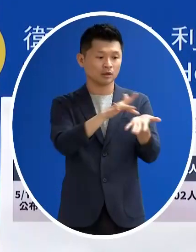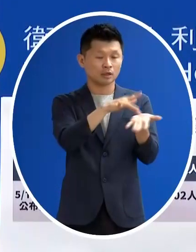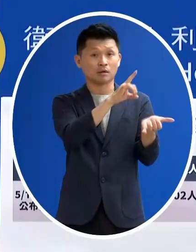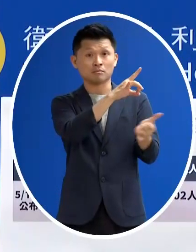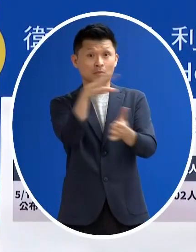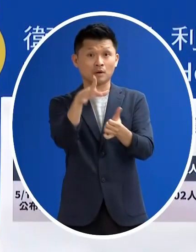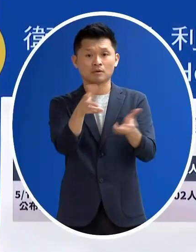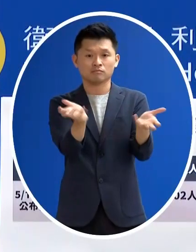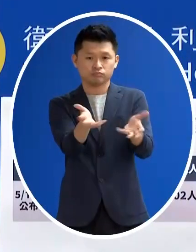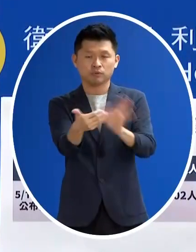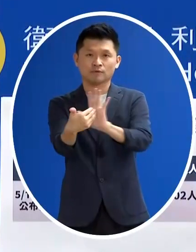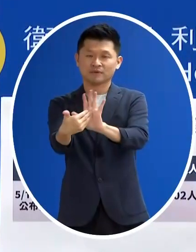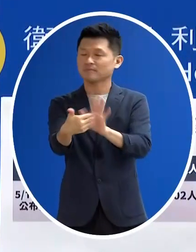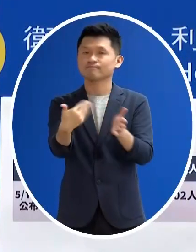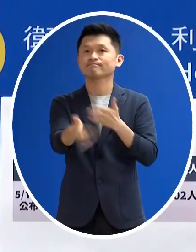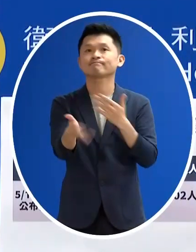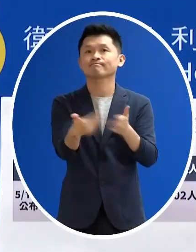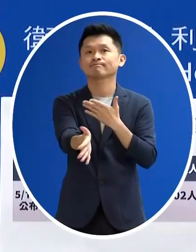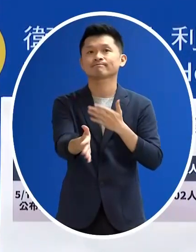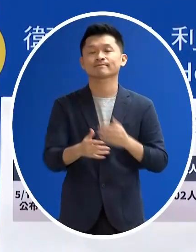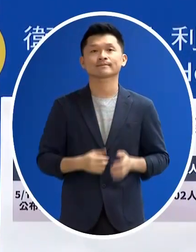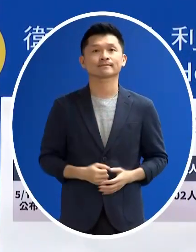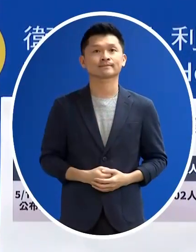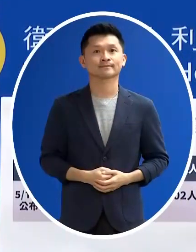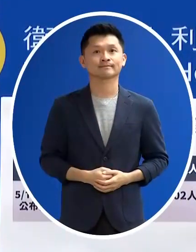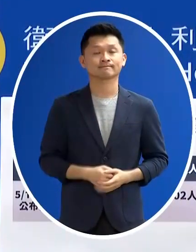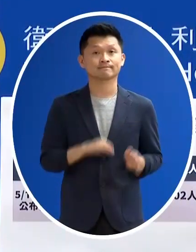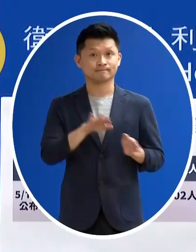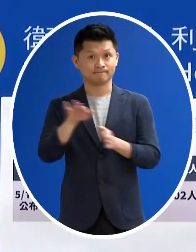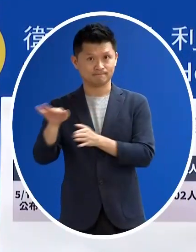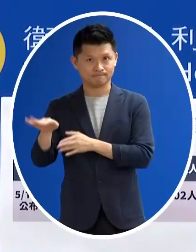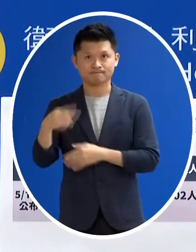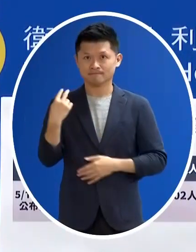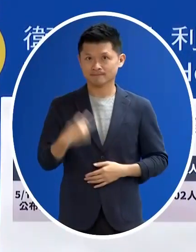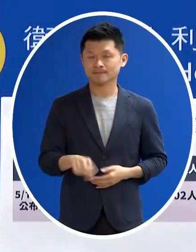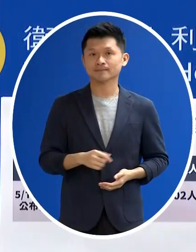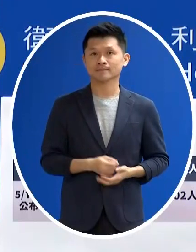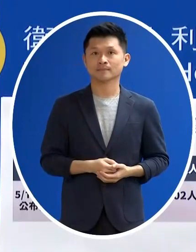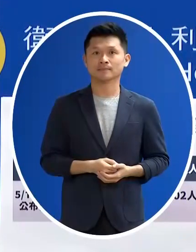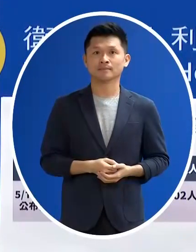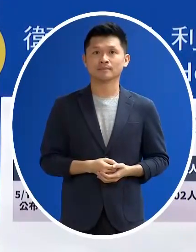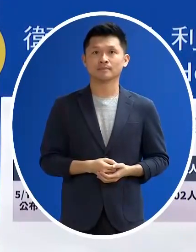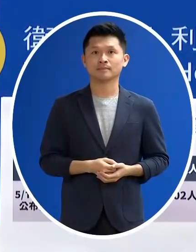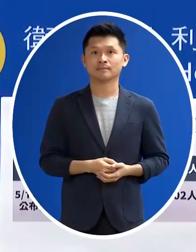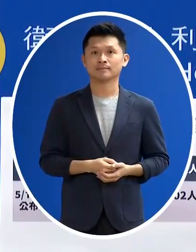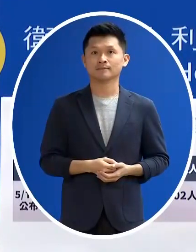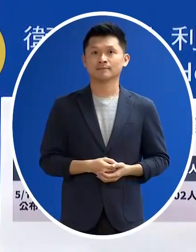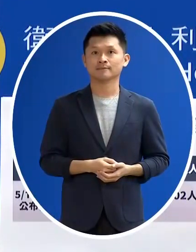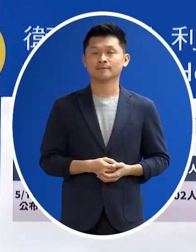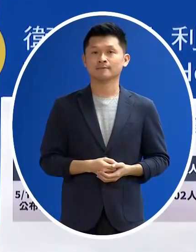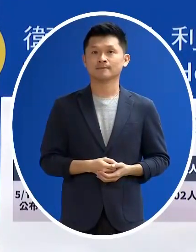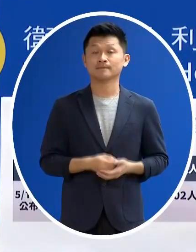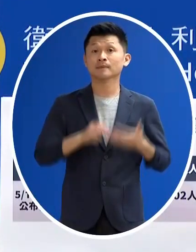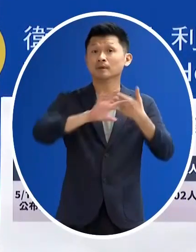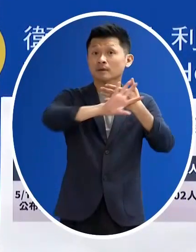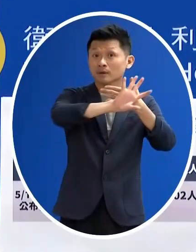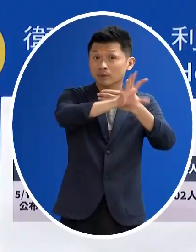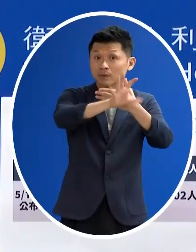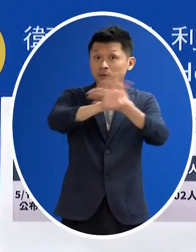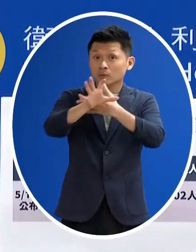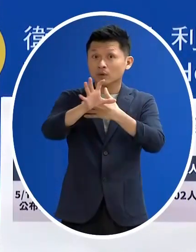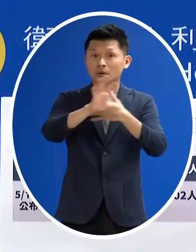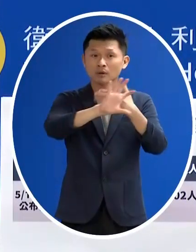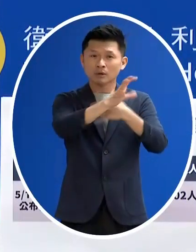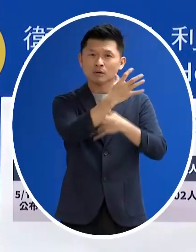预防或治疗 COVID-19 的感染。另外当然也特别提出来说，在国外某些国